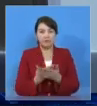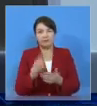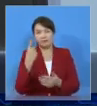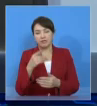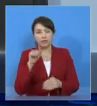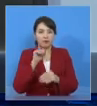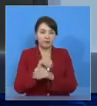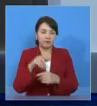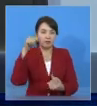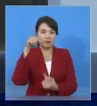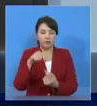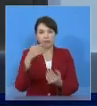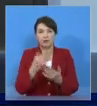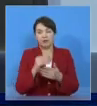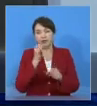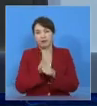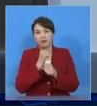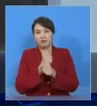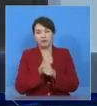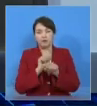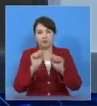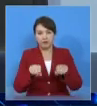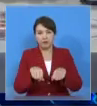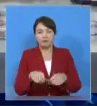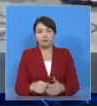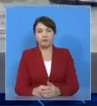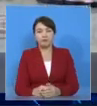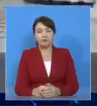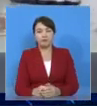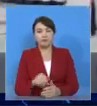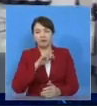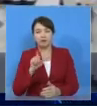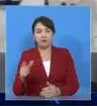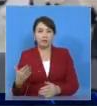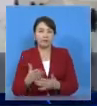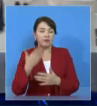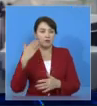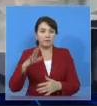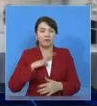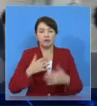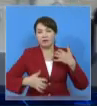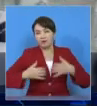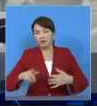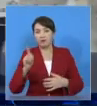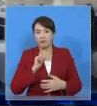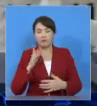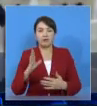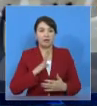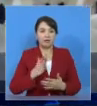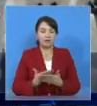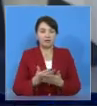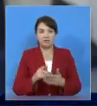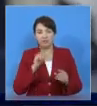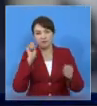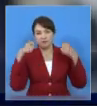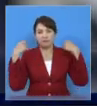бірінші қосымшаға сәйкес жұмыс жасауына рұқсат етілді. Көпшіліктің карантин жеңілдеуін асыға күтері сөзсіз, әсіресе жиын